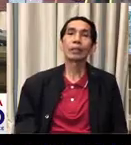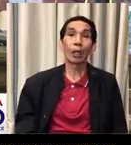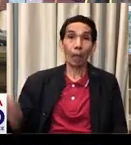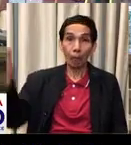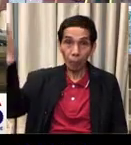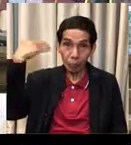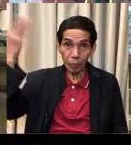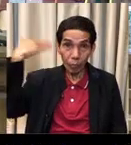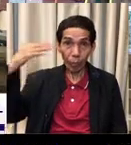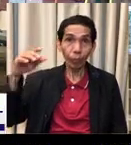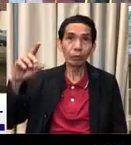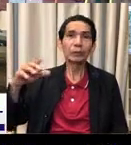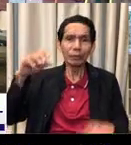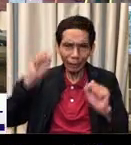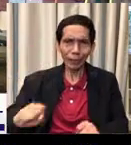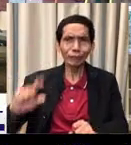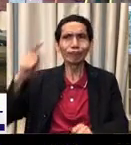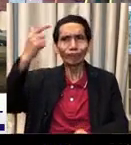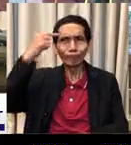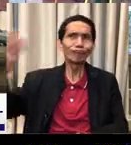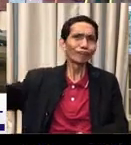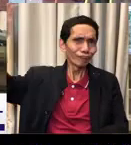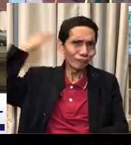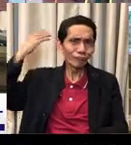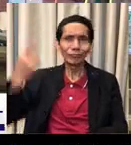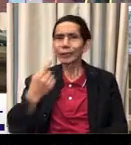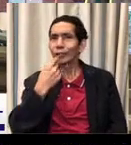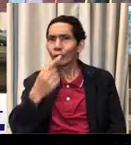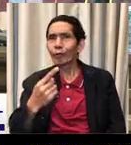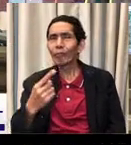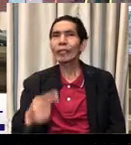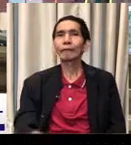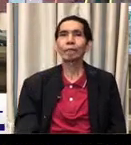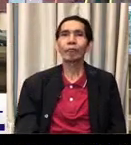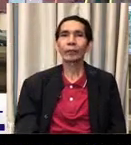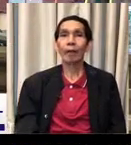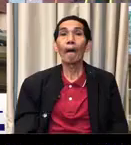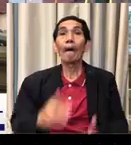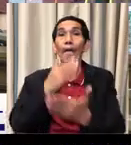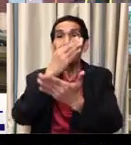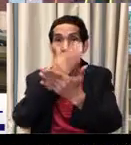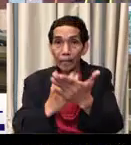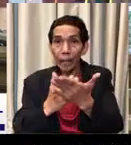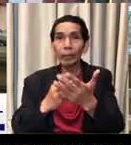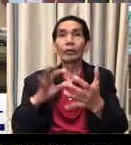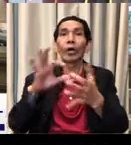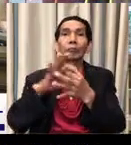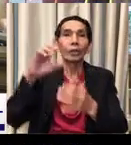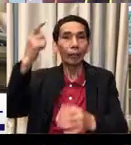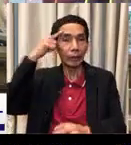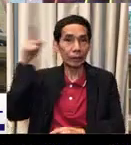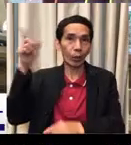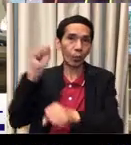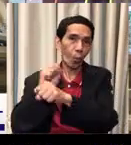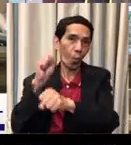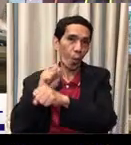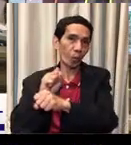Nung araw yun, nagagawa nila. Sinabi ko na magtinus. Ito po, bahagi ng pamahalaan.